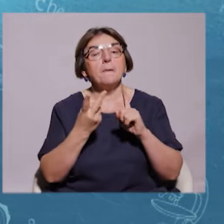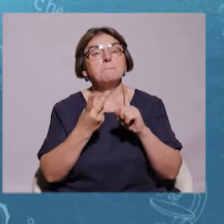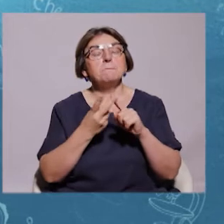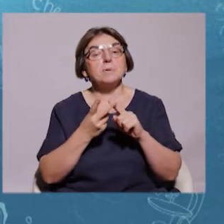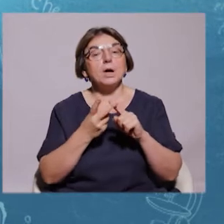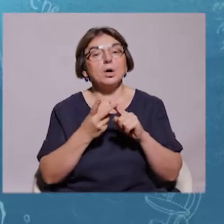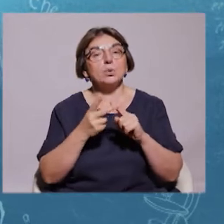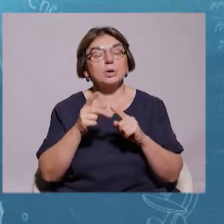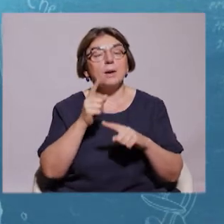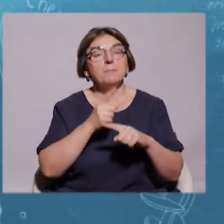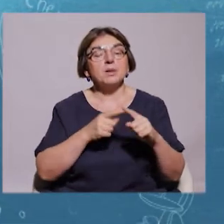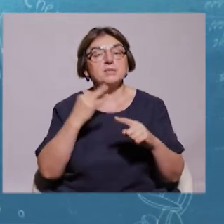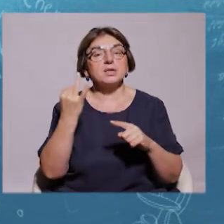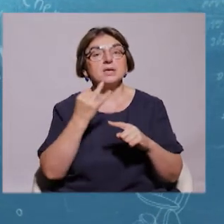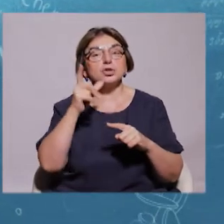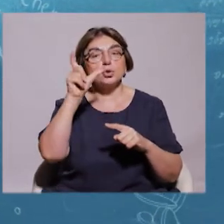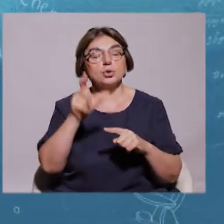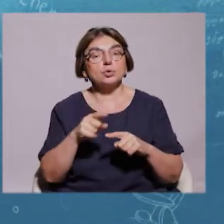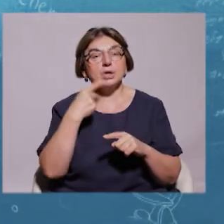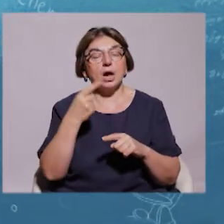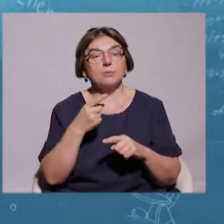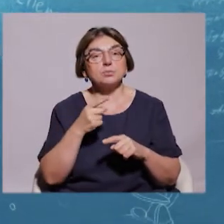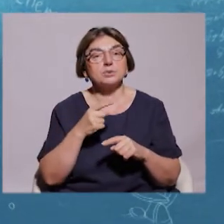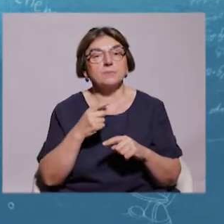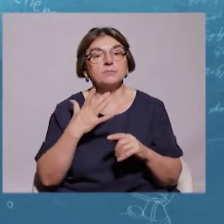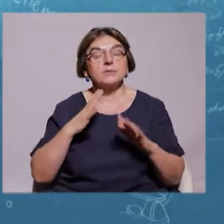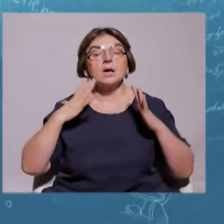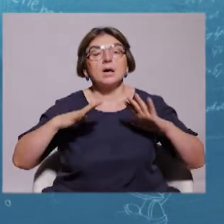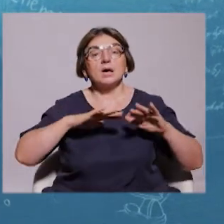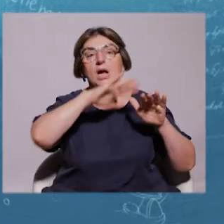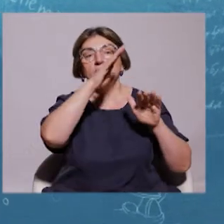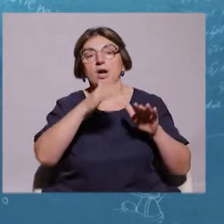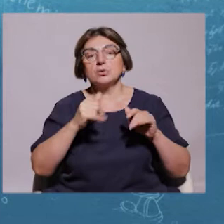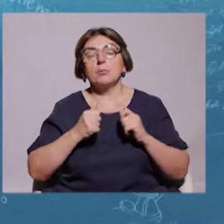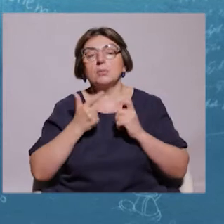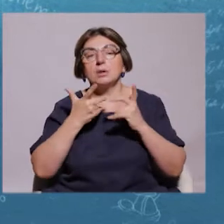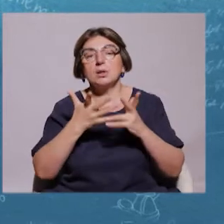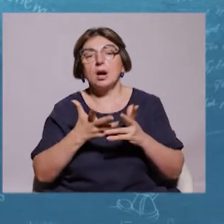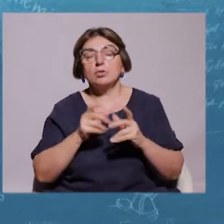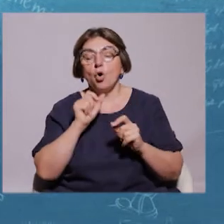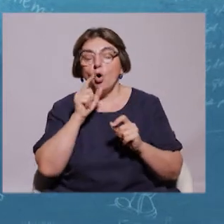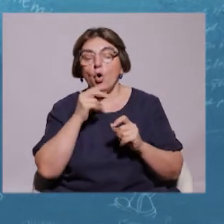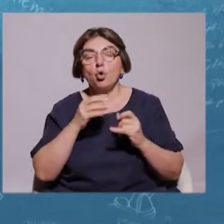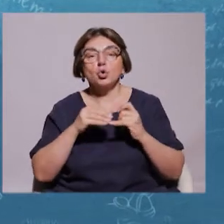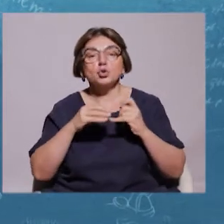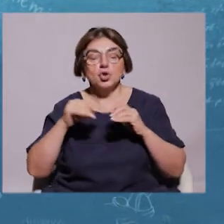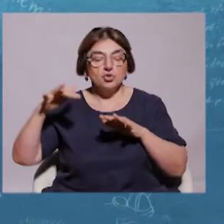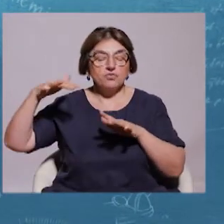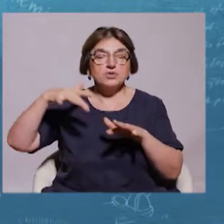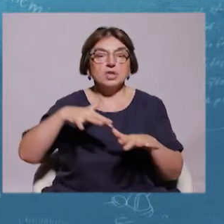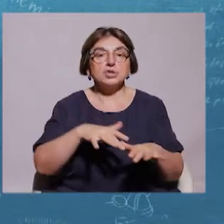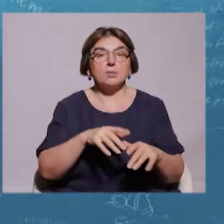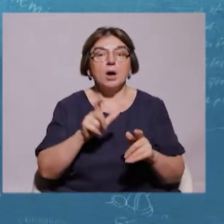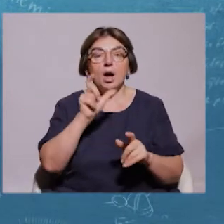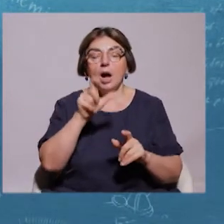კავკასიონიდან გამომდინარე მრავალნაკადულს უჩინარი ოქროს ქვიშა ჩამოაქვს. ადგილობრივი მცხოვრებლები სქელმატყლიან ცხვრის ტყავს დებენ და აგროვებენ ქვიშას, რომელიც